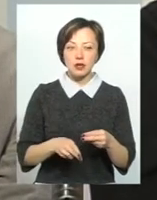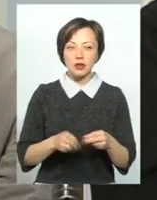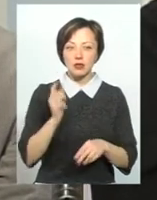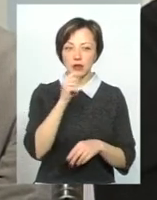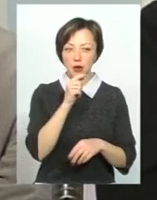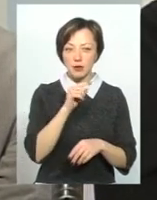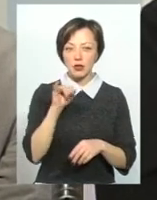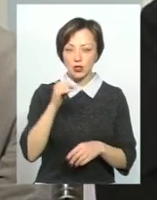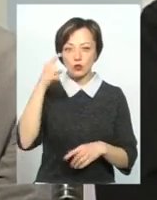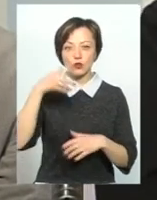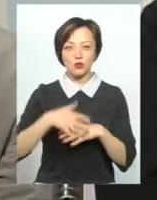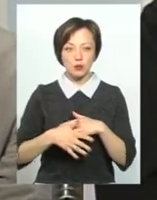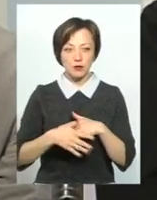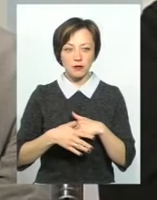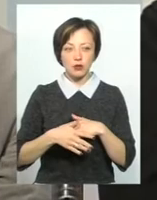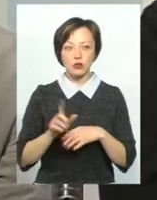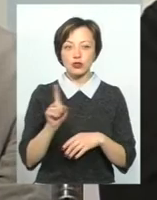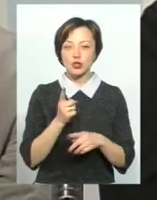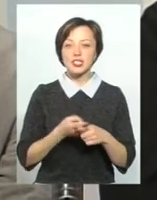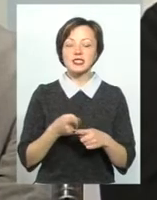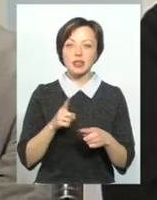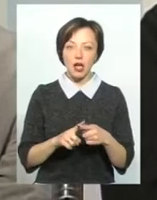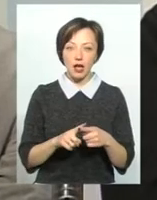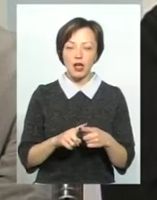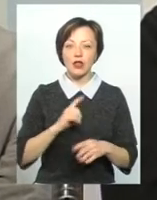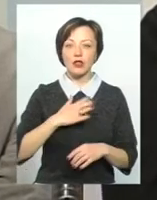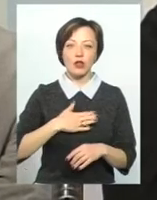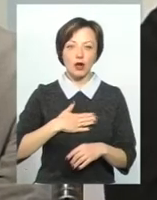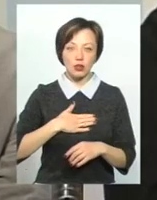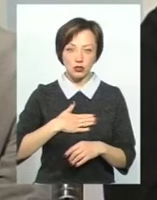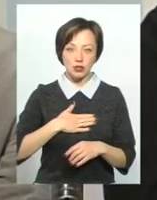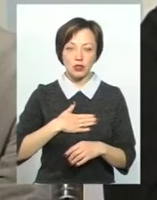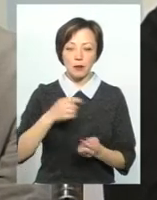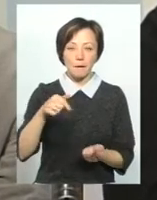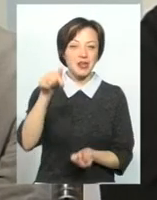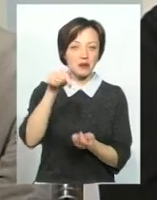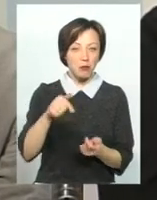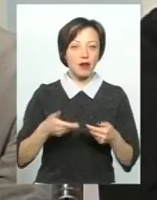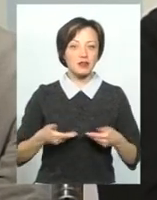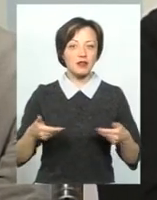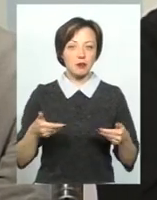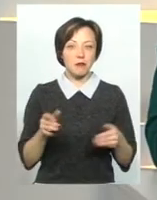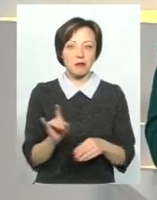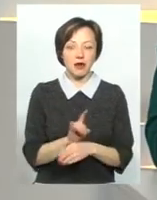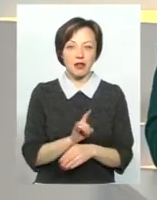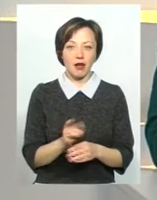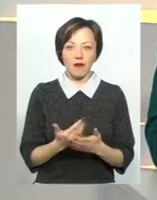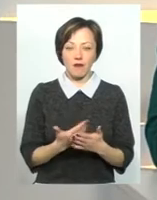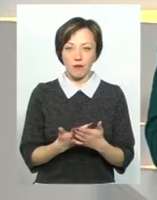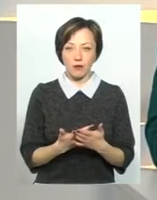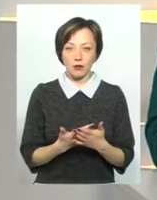там і зрозумів, що це наша притаманна нам брехня. Бо тому